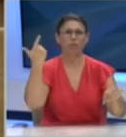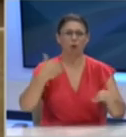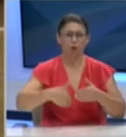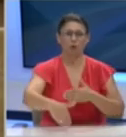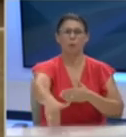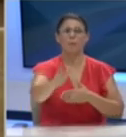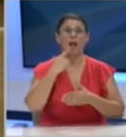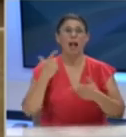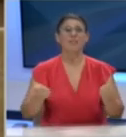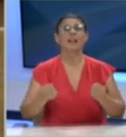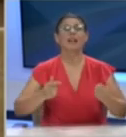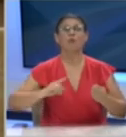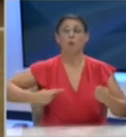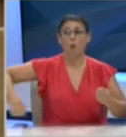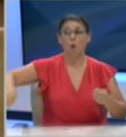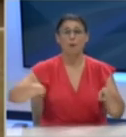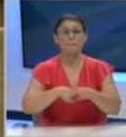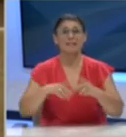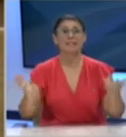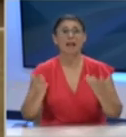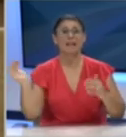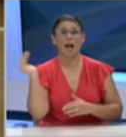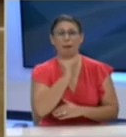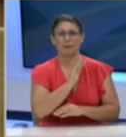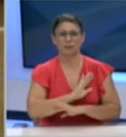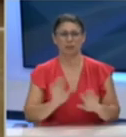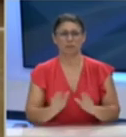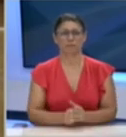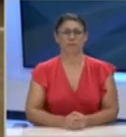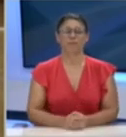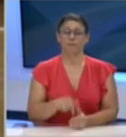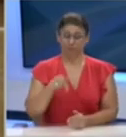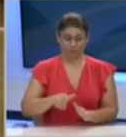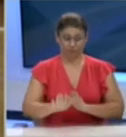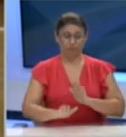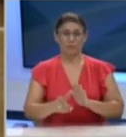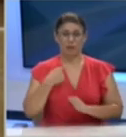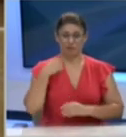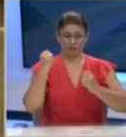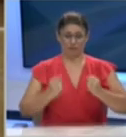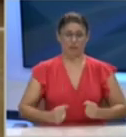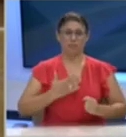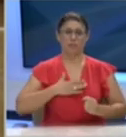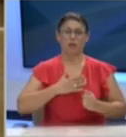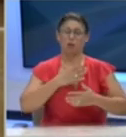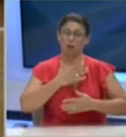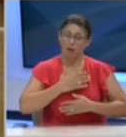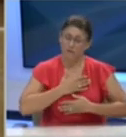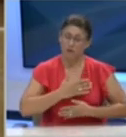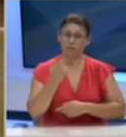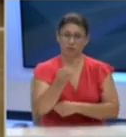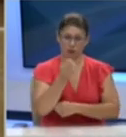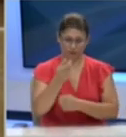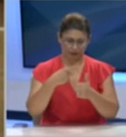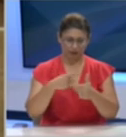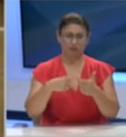κάτι όλοι μαζί άμεσα. Θέλω βεβαίως από αυτό το βήμα να εκφράσω την ευγνωμοσύνη μας σε